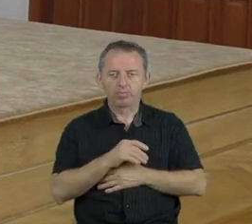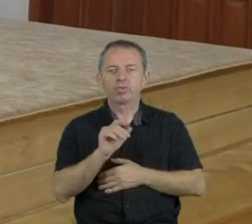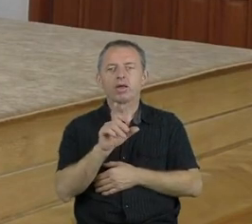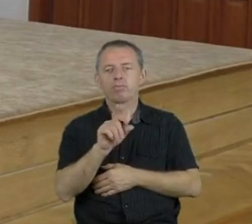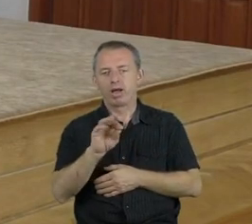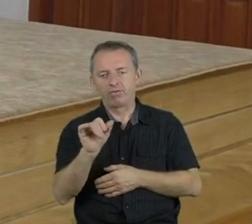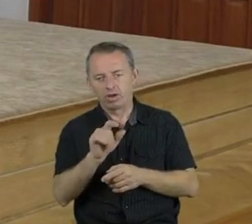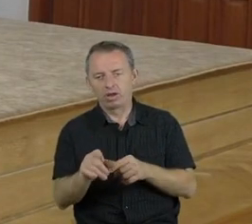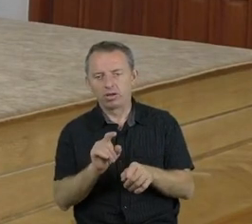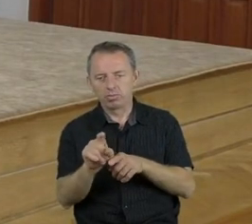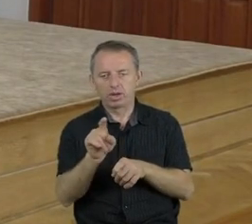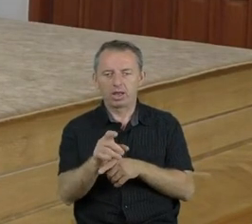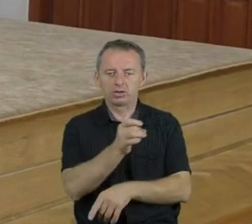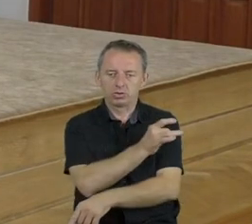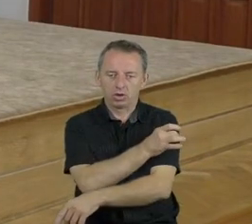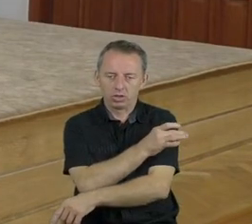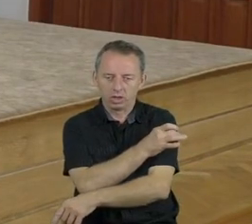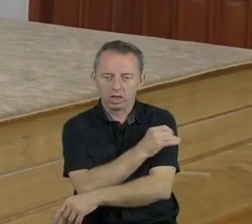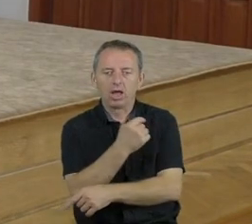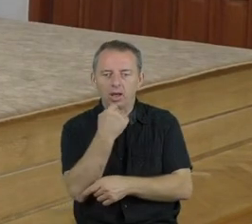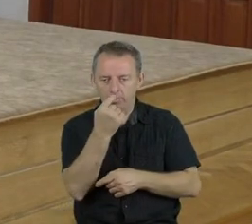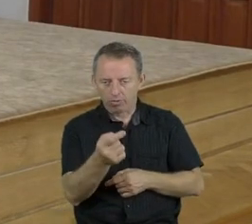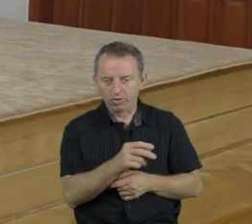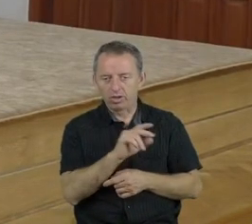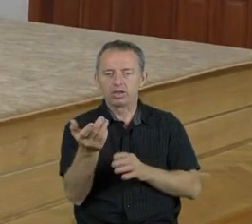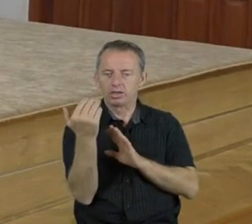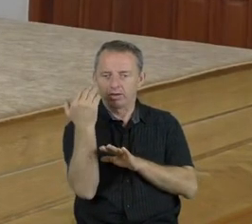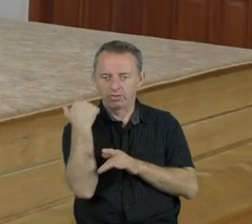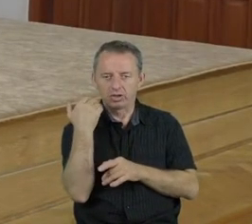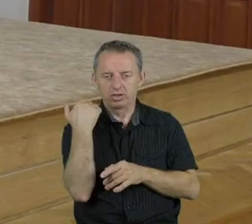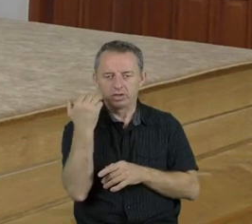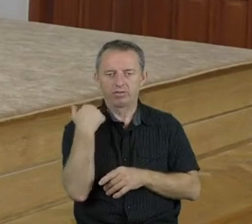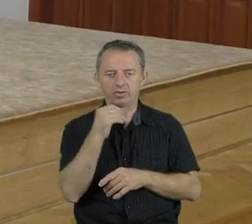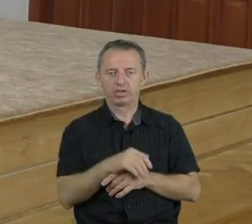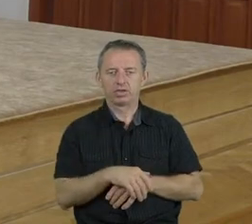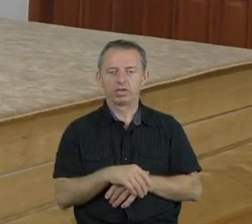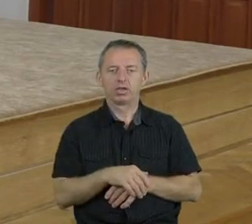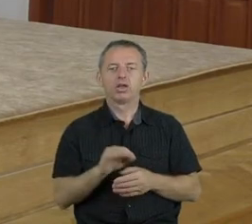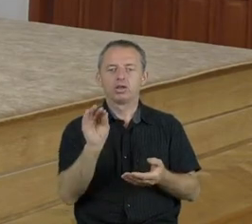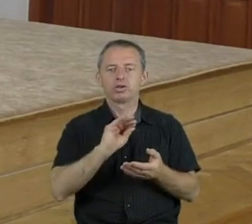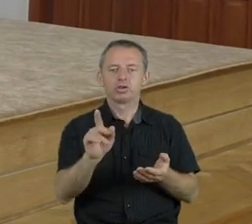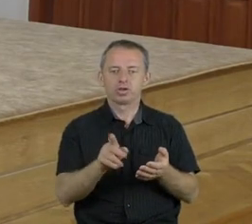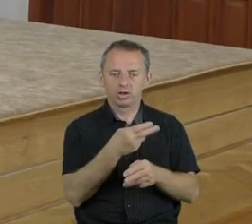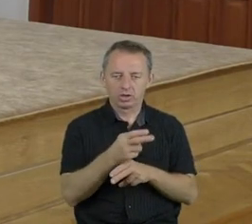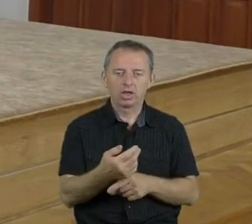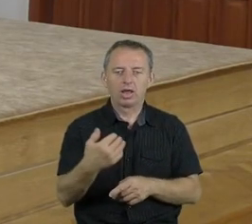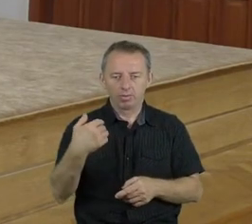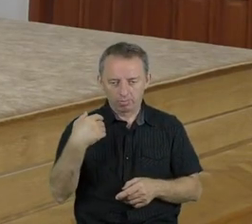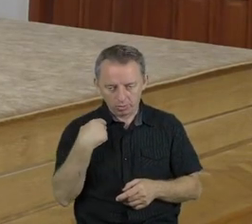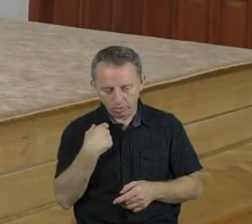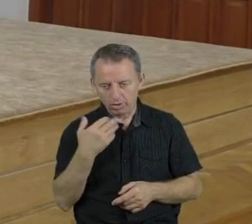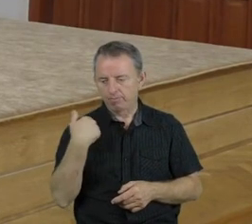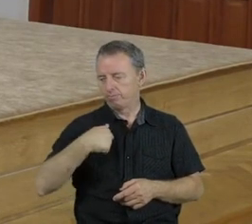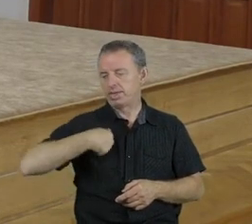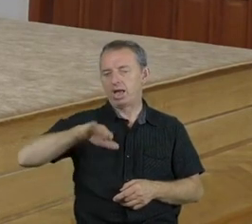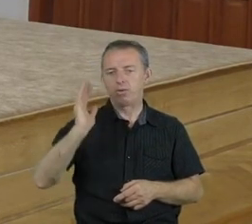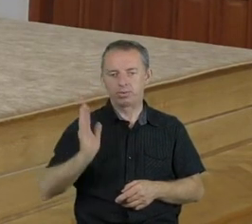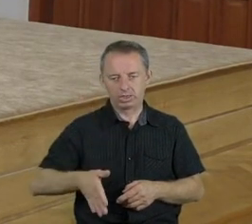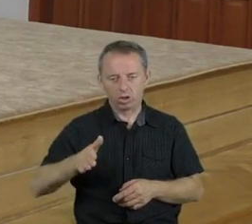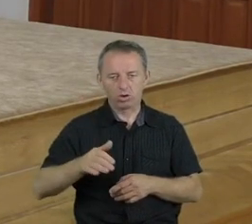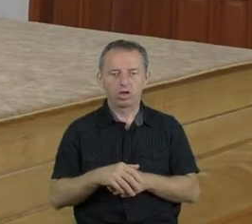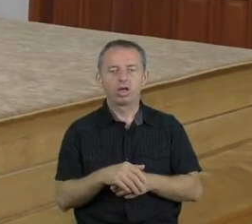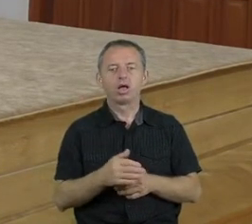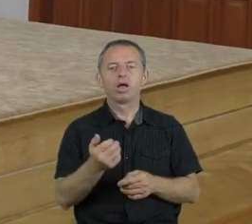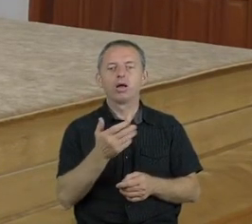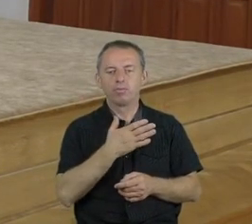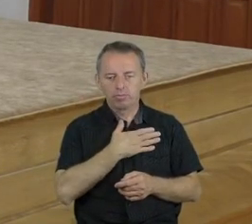nami, mój brat cioteczny, bo powiem wam, że dawno temu jeszcze, kiedy byłam w Białymstoku i mam